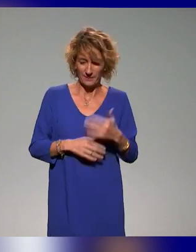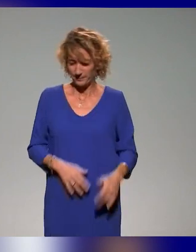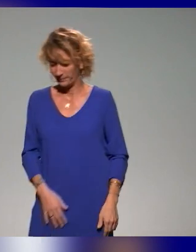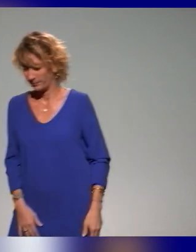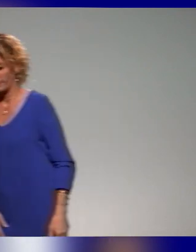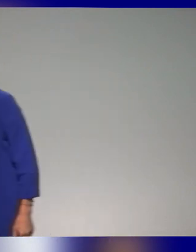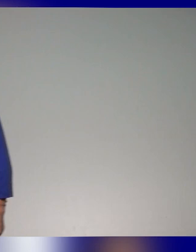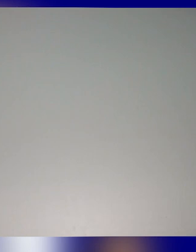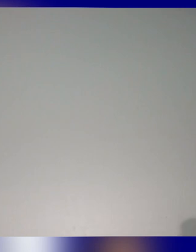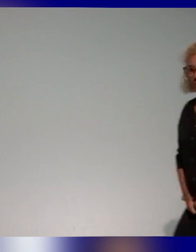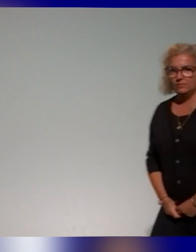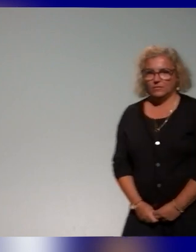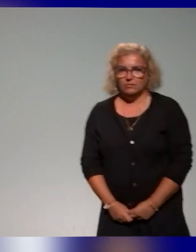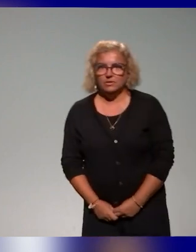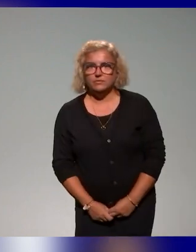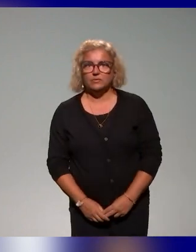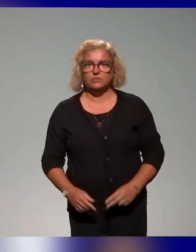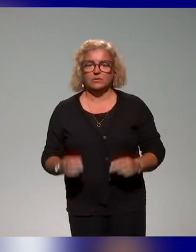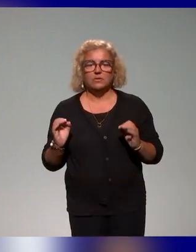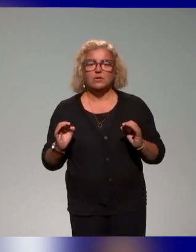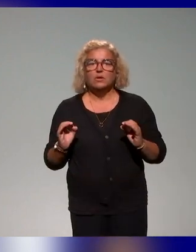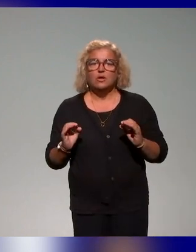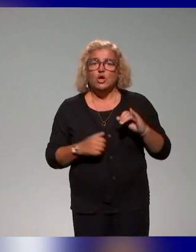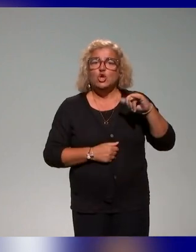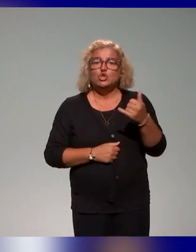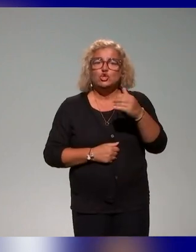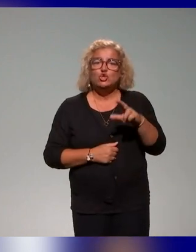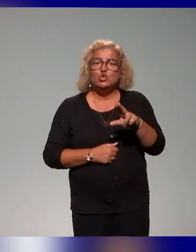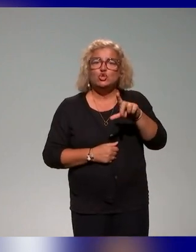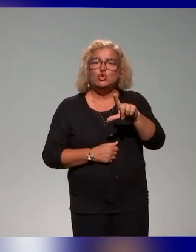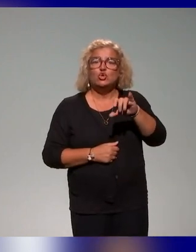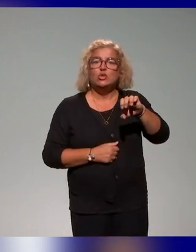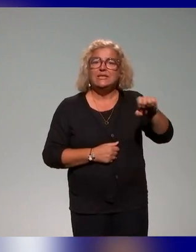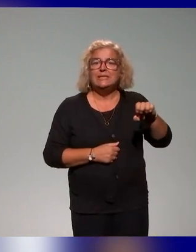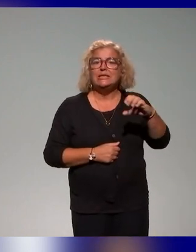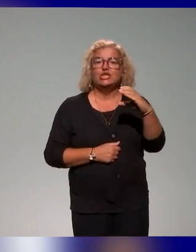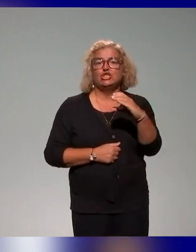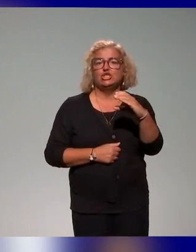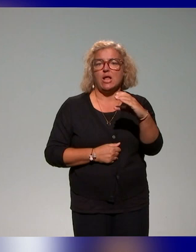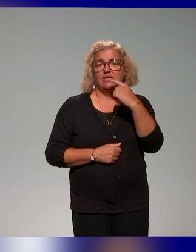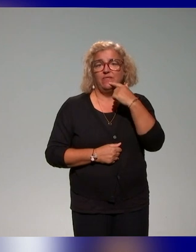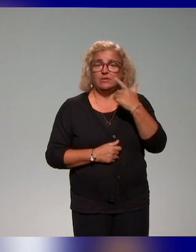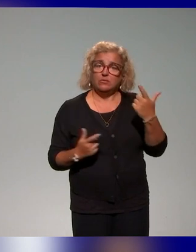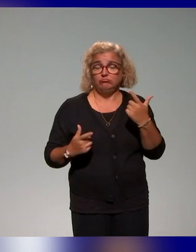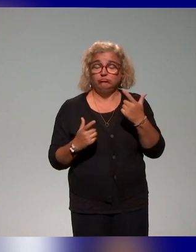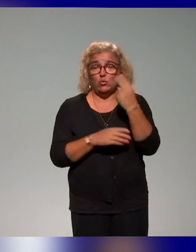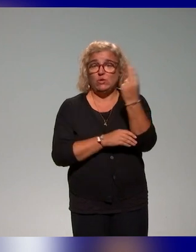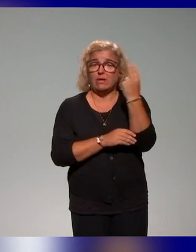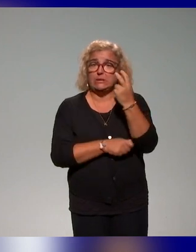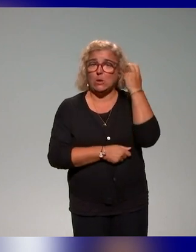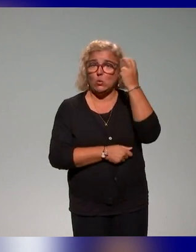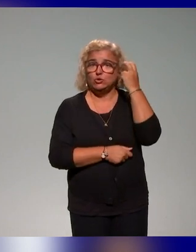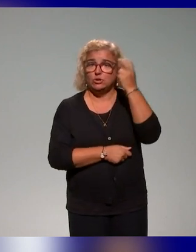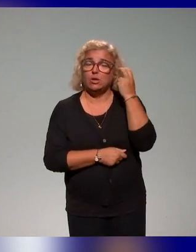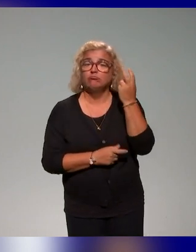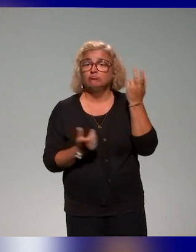Bonjour à toutes et tous. Julie Charles, je suis ingénieure pédagogique pour l'accessibilité numérique à l'Université d'Angers. Voilà, donc